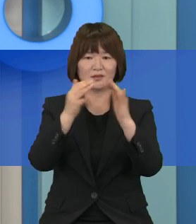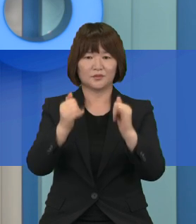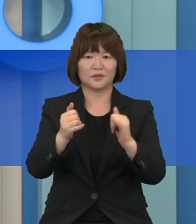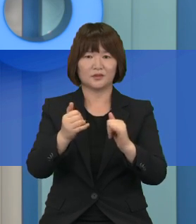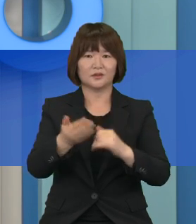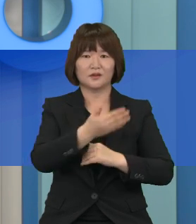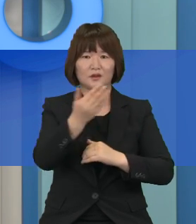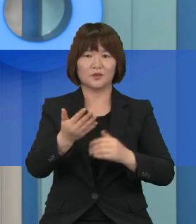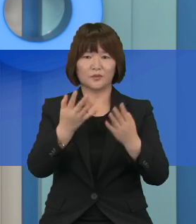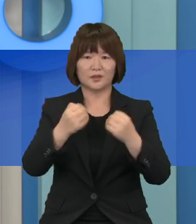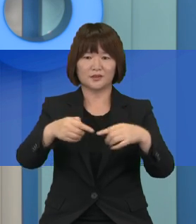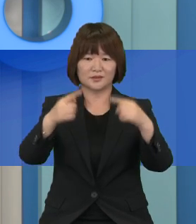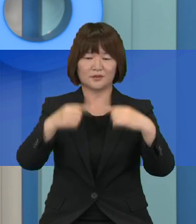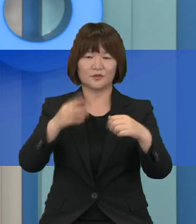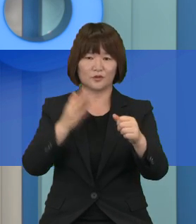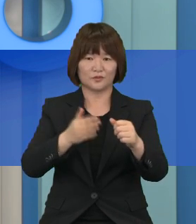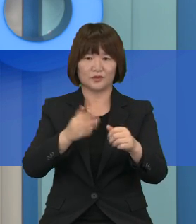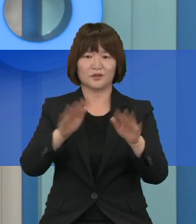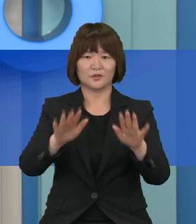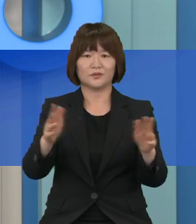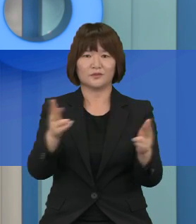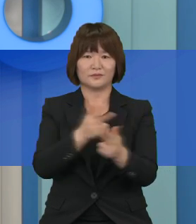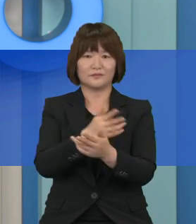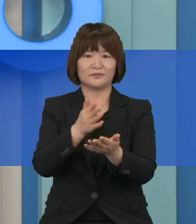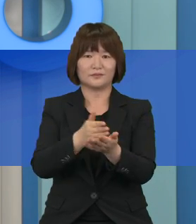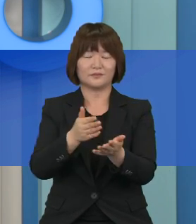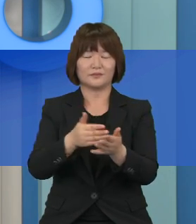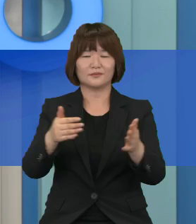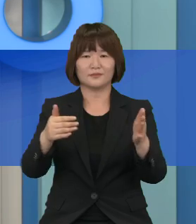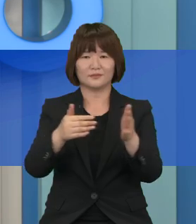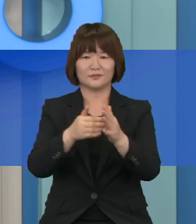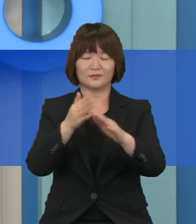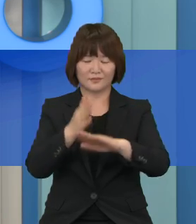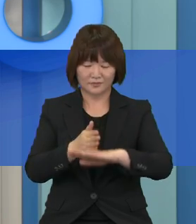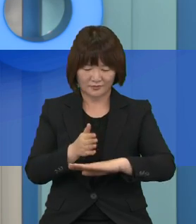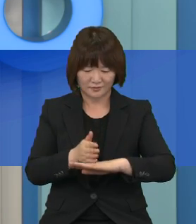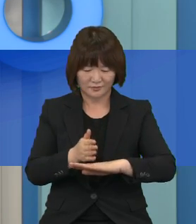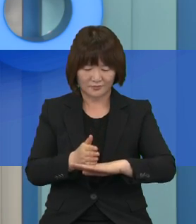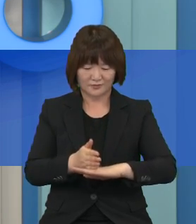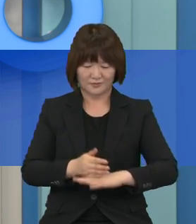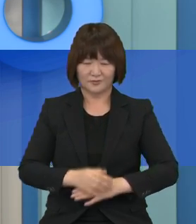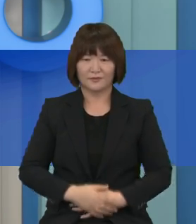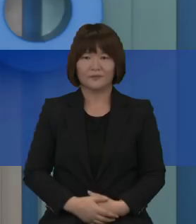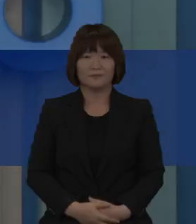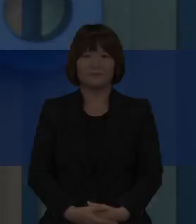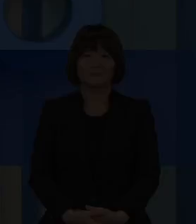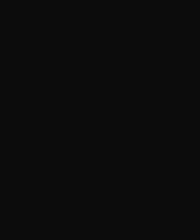참여를 부탁드립니다. 이번 주 준비한 소식은 여기까지입니다. 함께해 주신 여러분 고맙습니다.